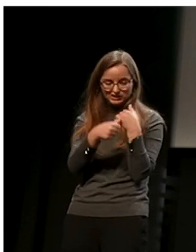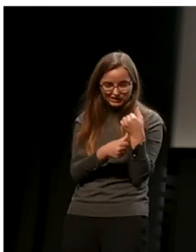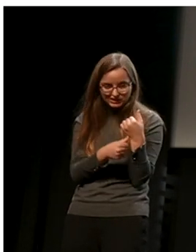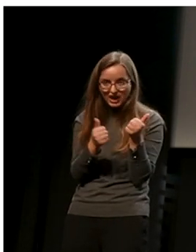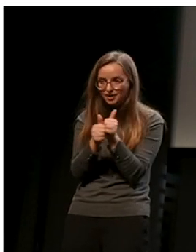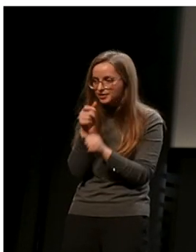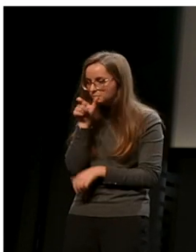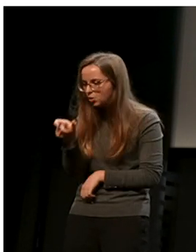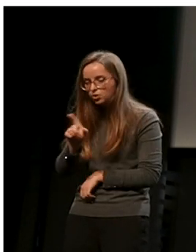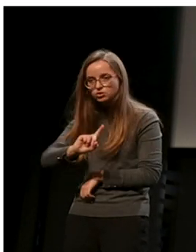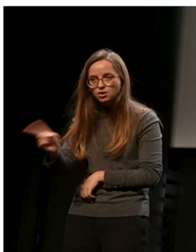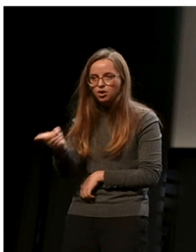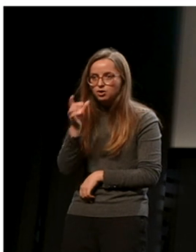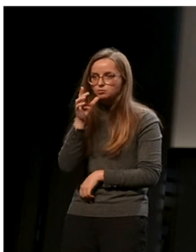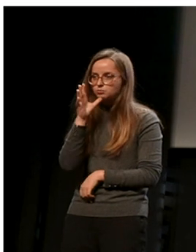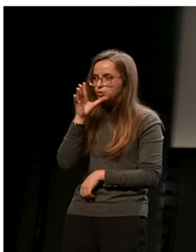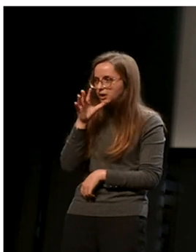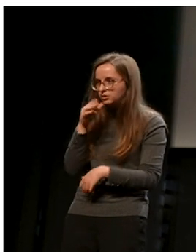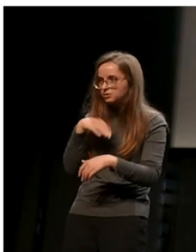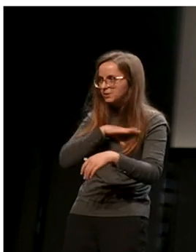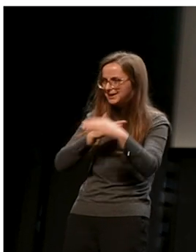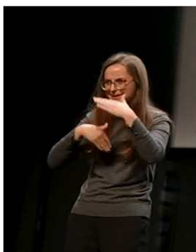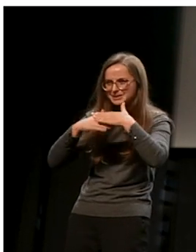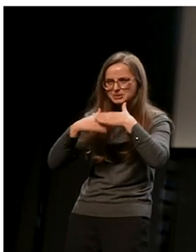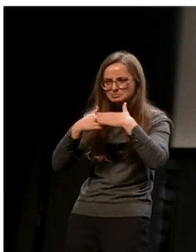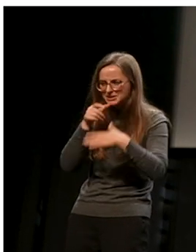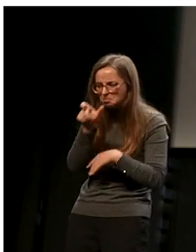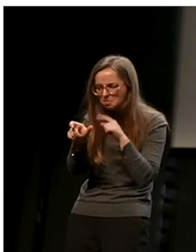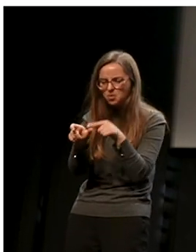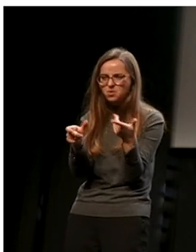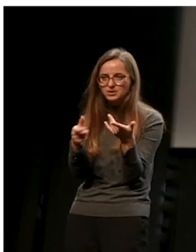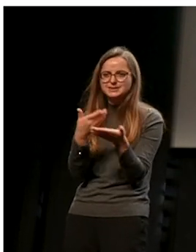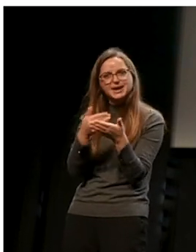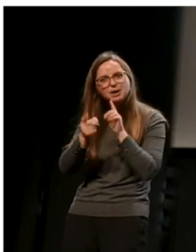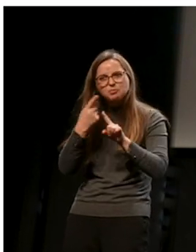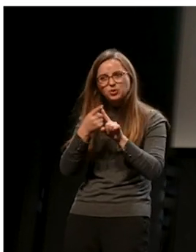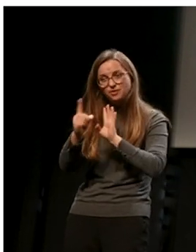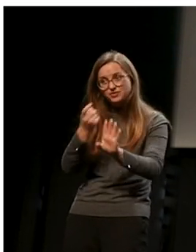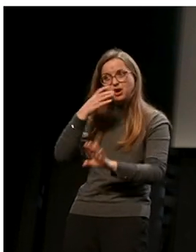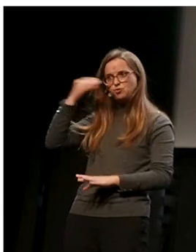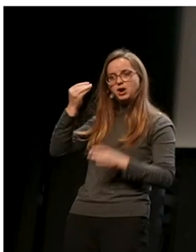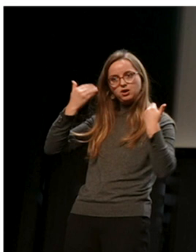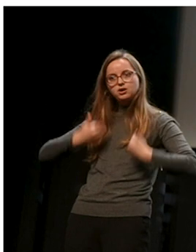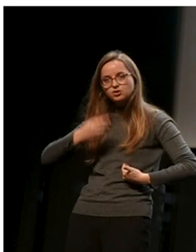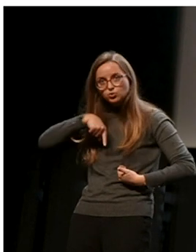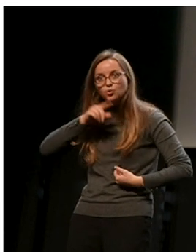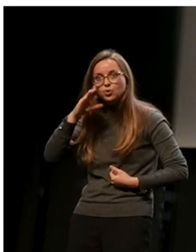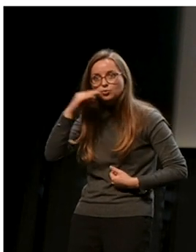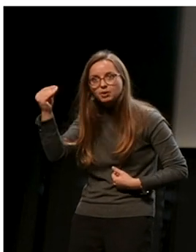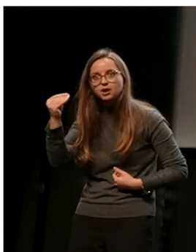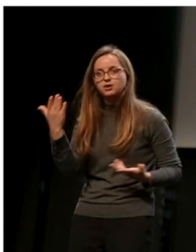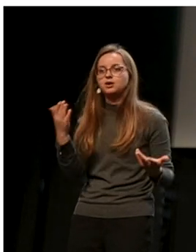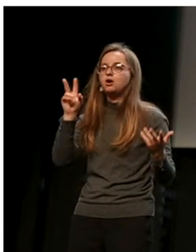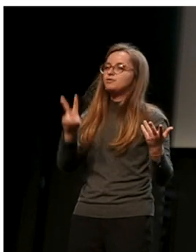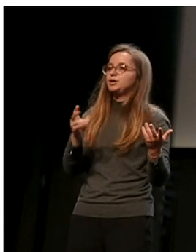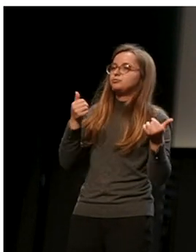mots, en fait, parce qu'on aura plus de fibre. C'est important, c'est l'humain, enfin, y a un moment où il y a un peu un humain derrière. Pour l'instant, un bon